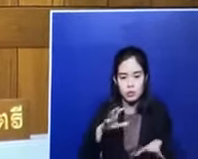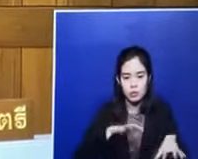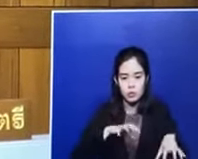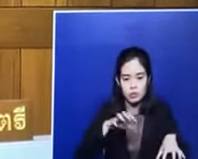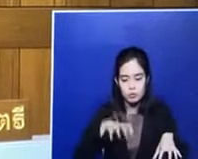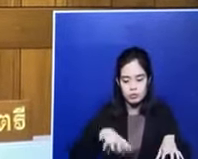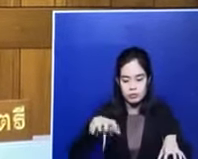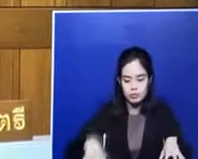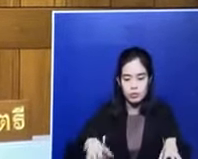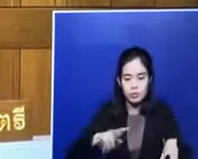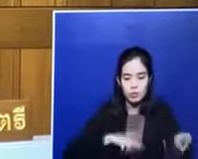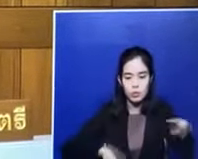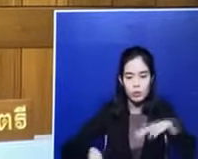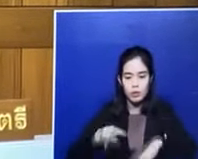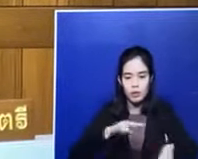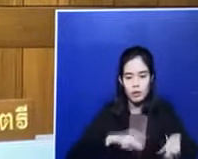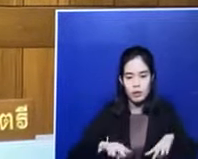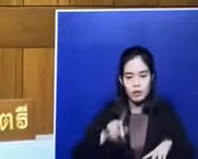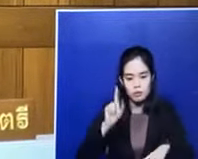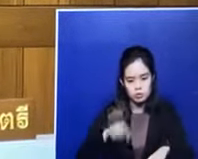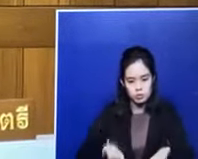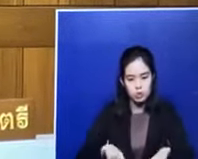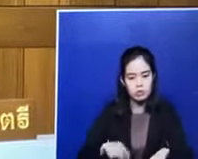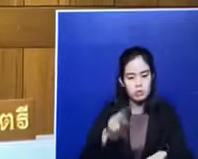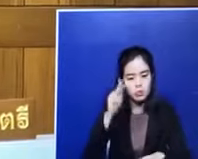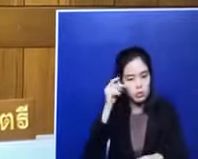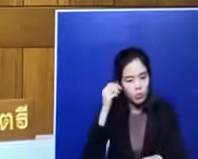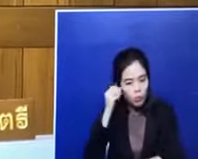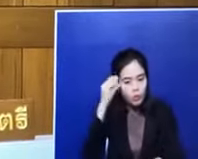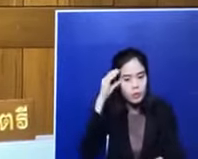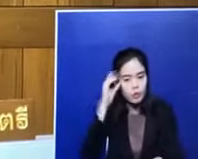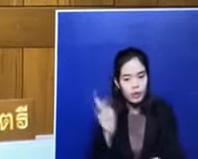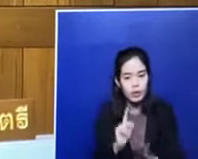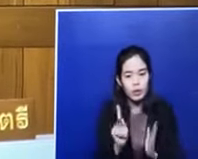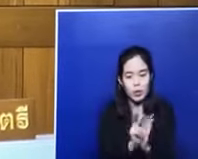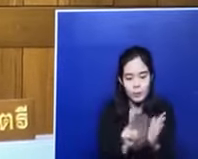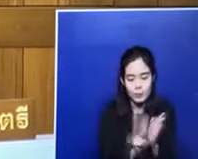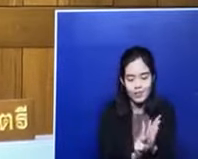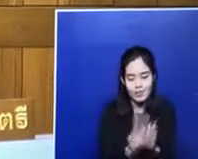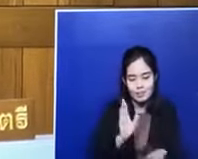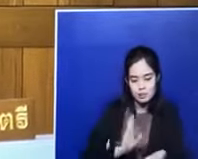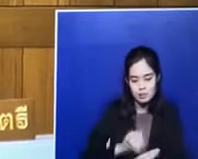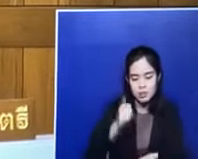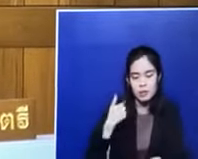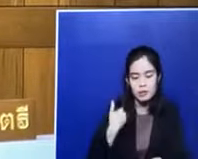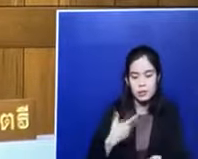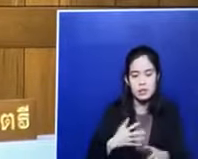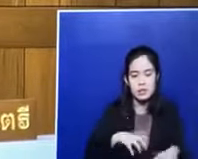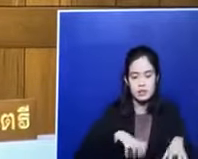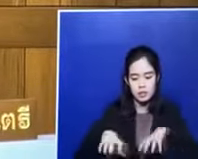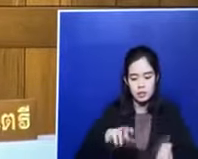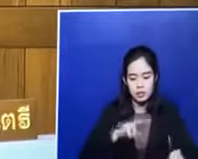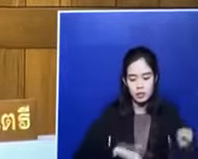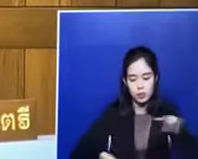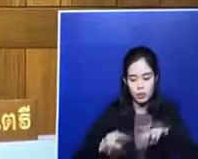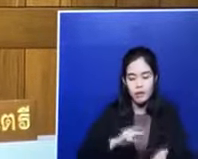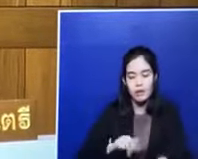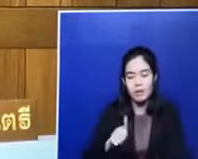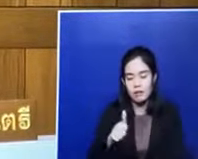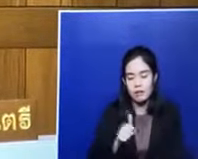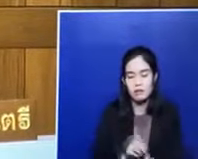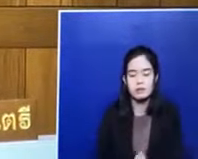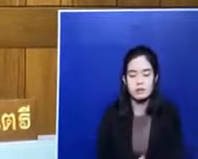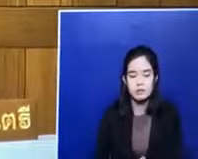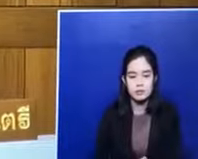ก็ต้องมีความรู้มีความชำนาญและองค์ความรู้เกี่ยวกับกฎหมายว่าด้วยการจัดซื้อจัดจ้างและการทำพัสดุภาครัฐทั้งที่มีอยู่เ